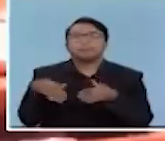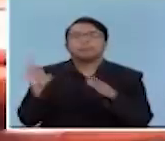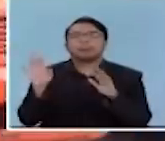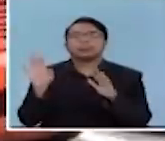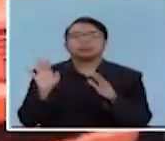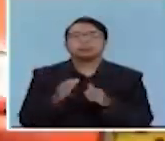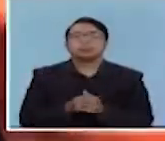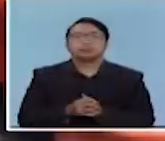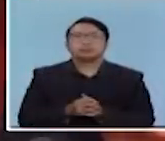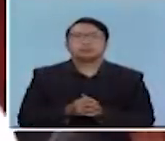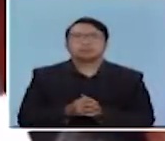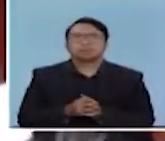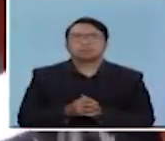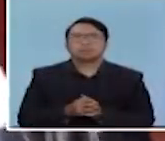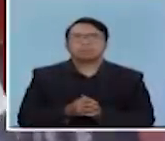Liputan iNews melaporkan.